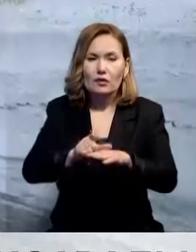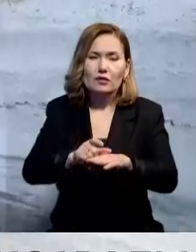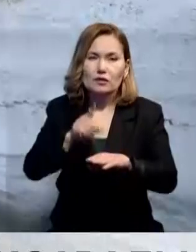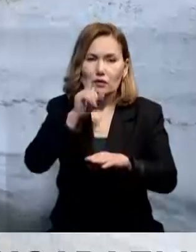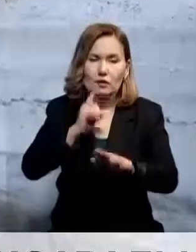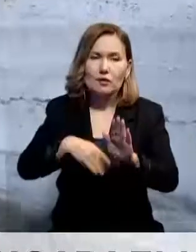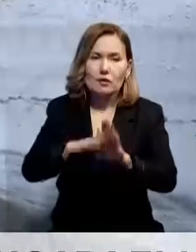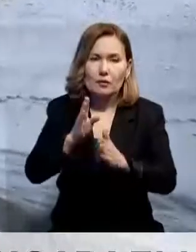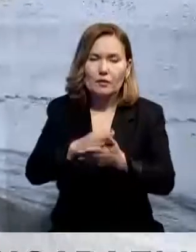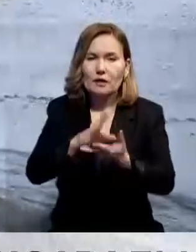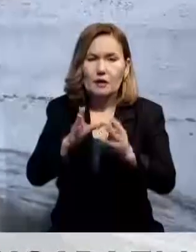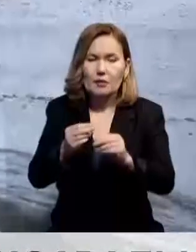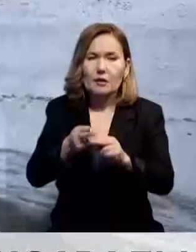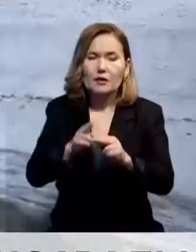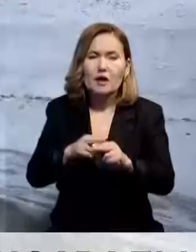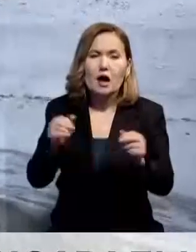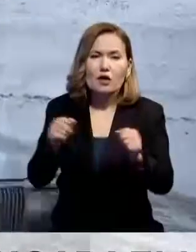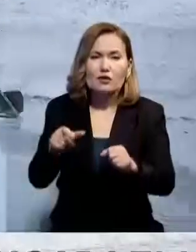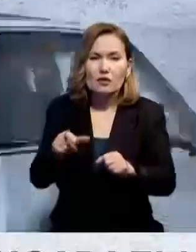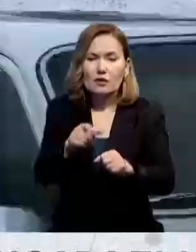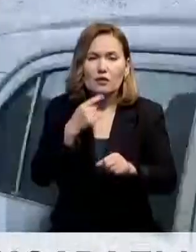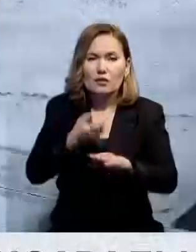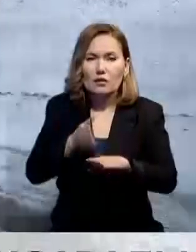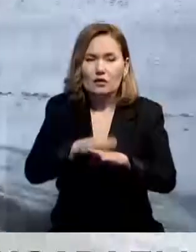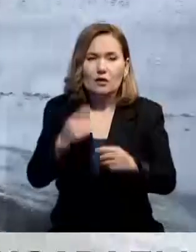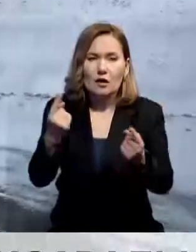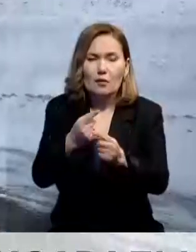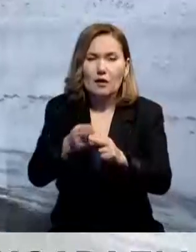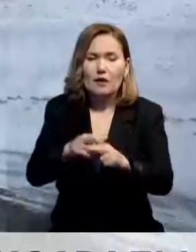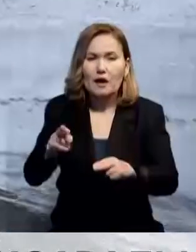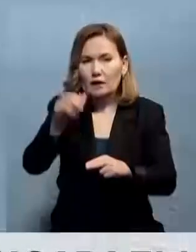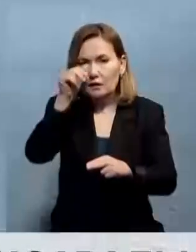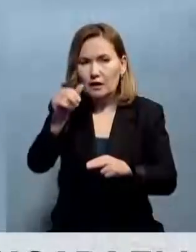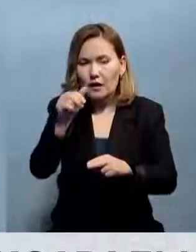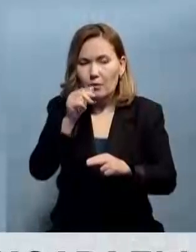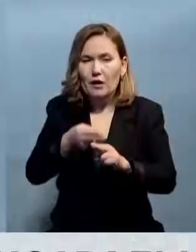барыс келіс қиын, әсіресе қыста. Осы қаңтардың өзінде Өскемен Алтай тас жолы ауа райы